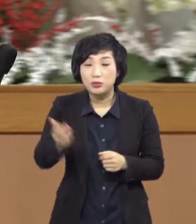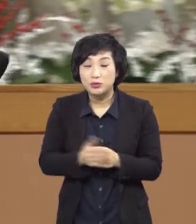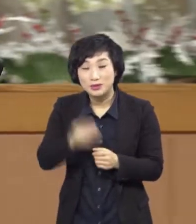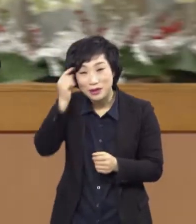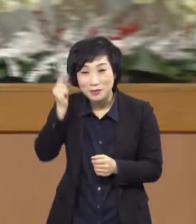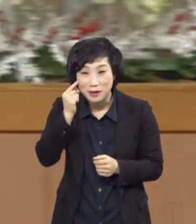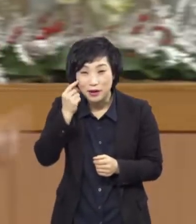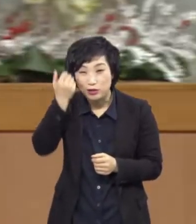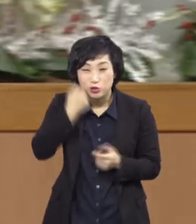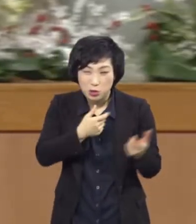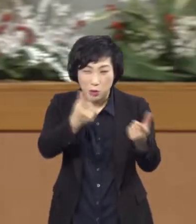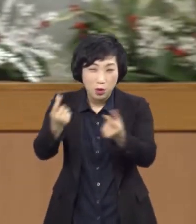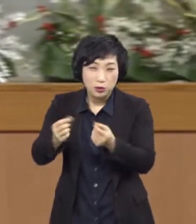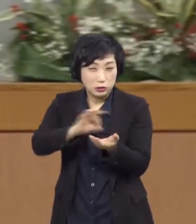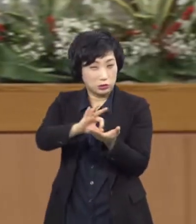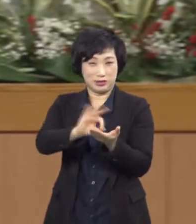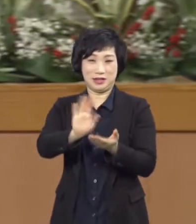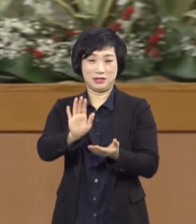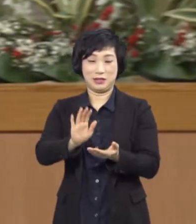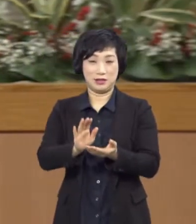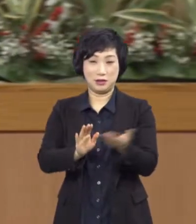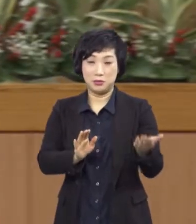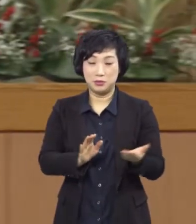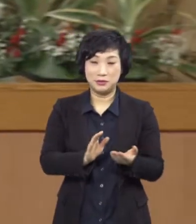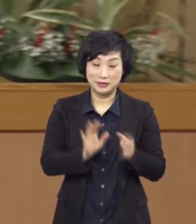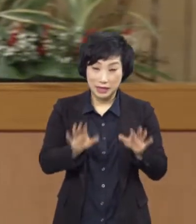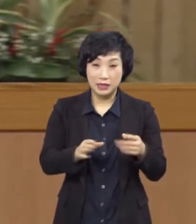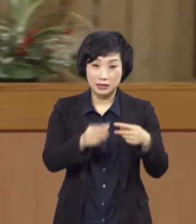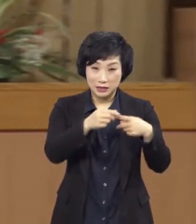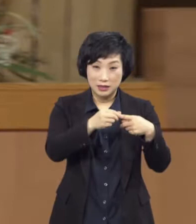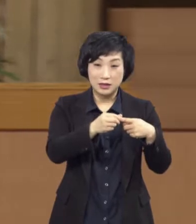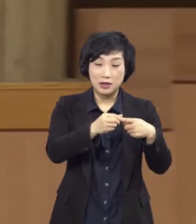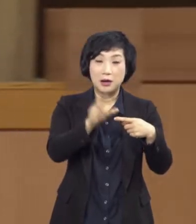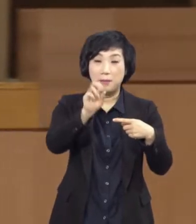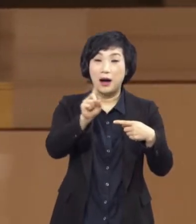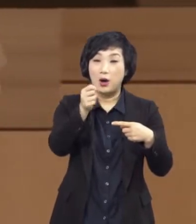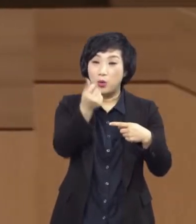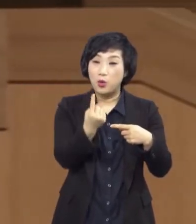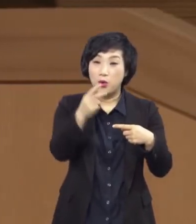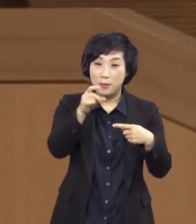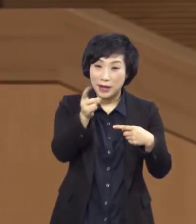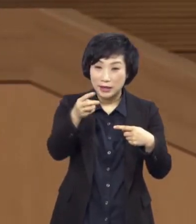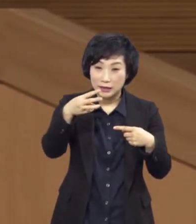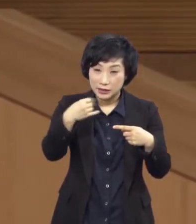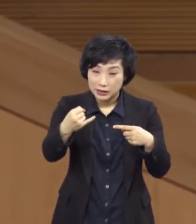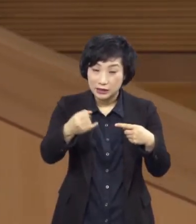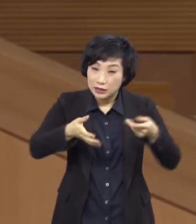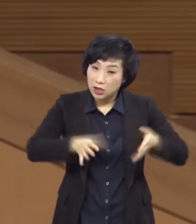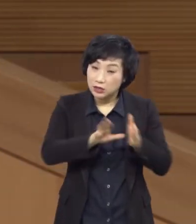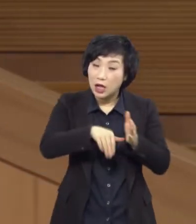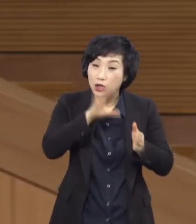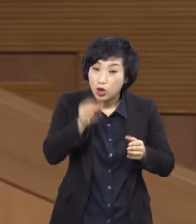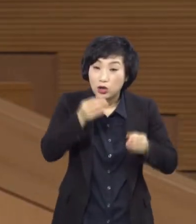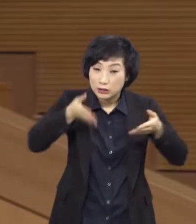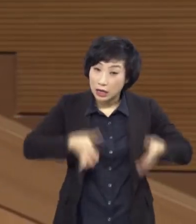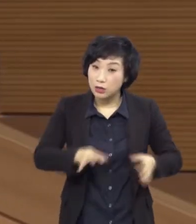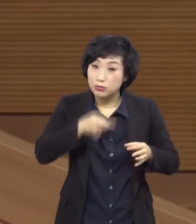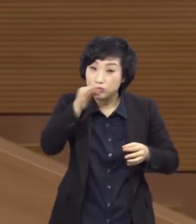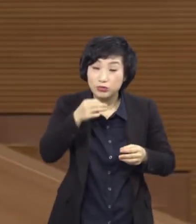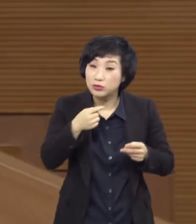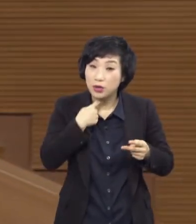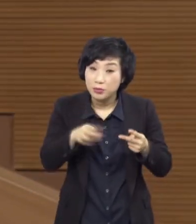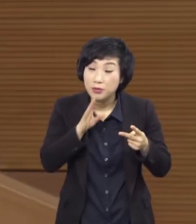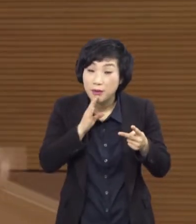아닙니다. 마오멧이 태어났을 때 성탄이라고 말하지 않습니다. 공자가 태어났을 때도 성탄이라고